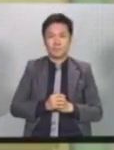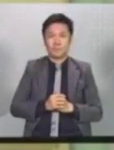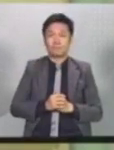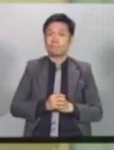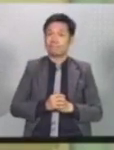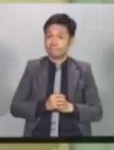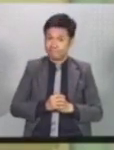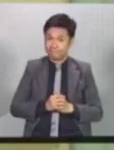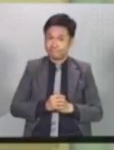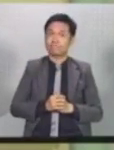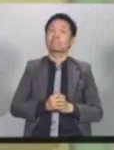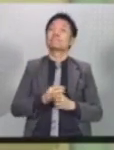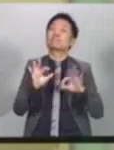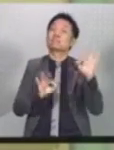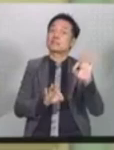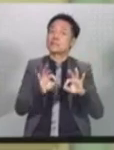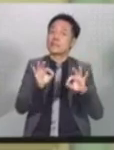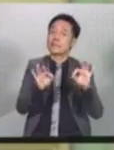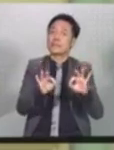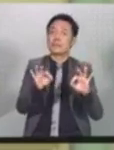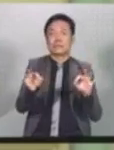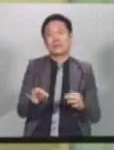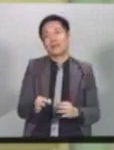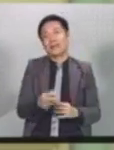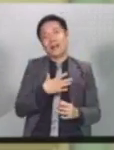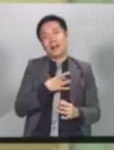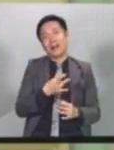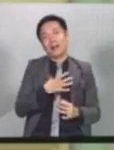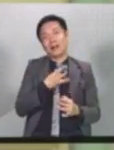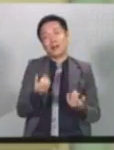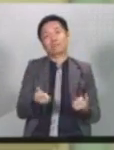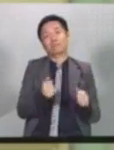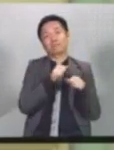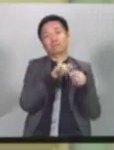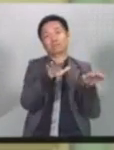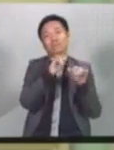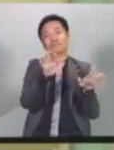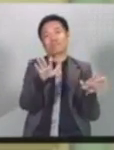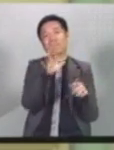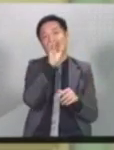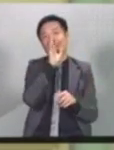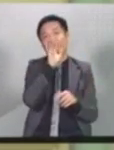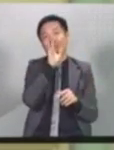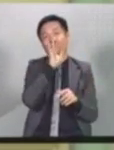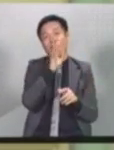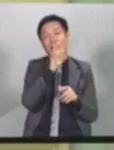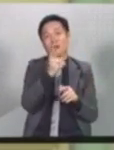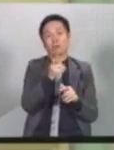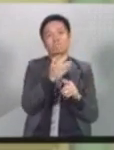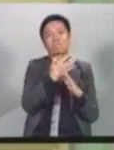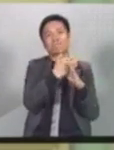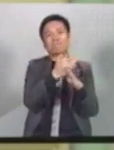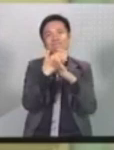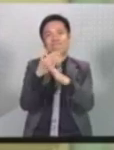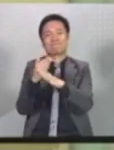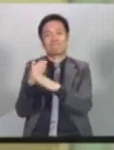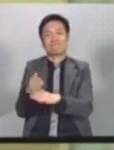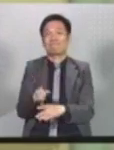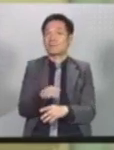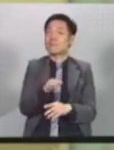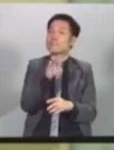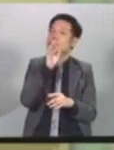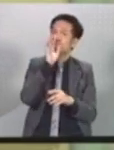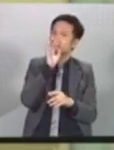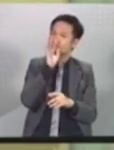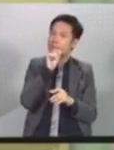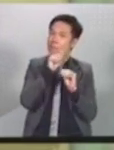gemar menyiarkan berita palsu, gemar share berita palsu kepada